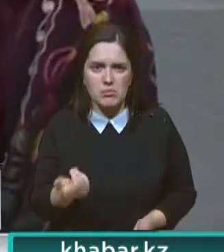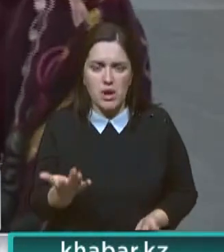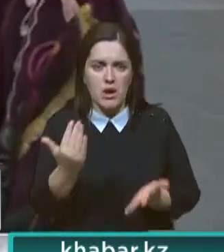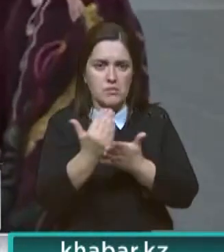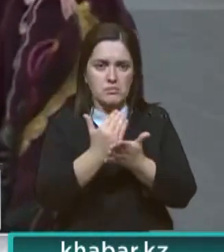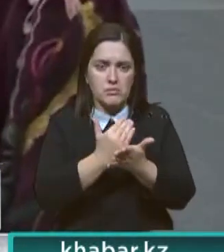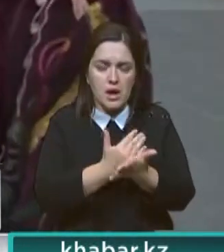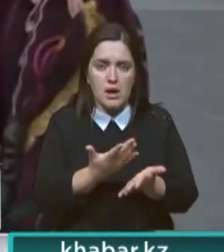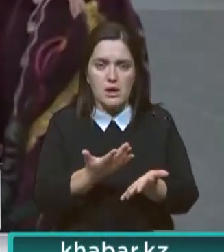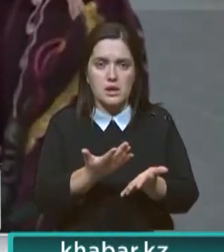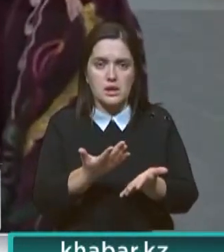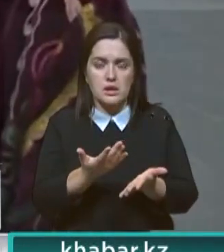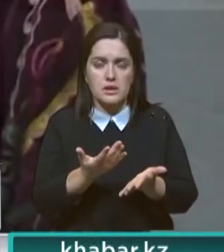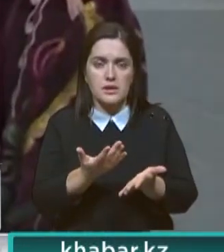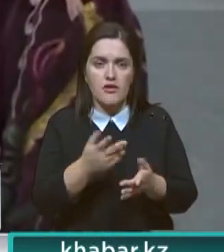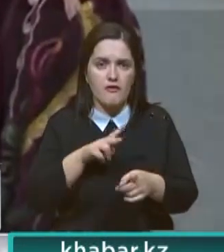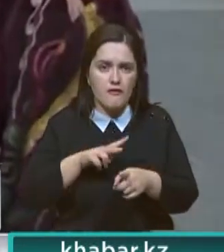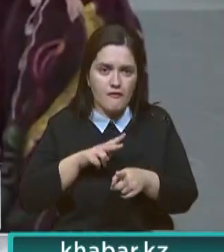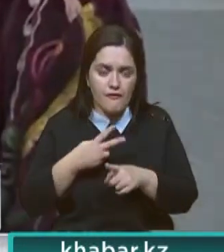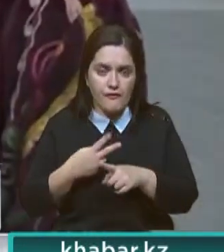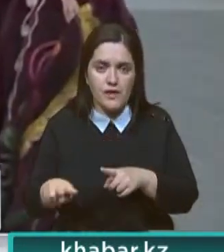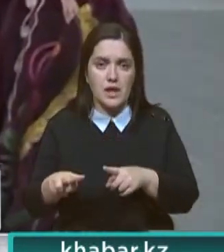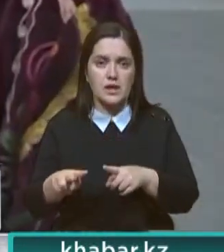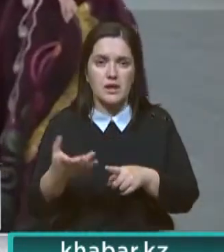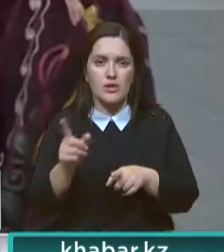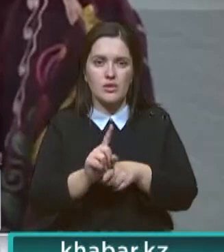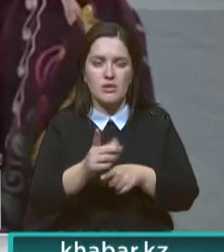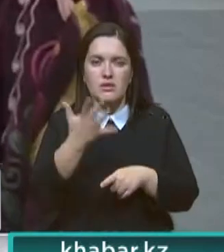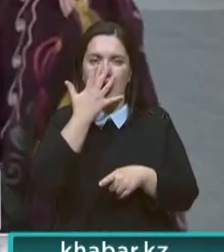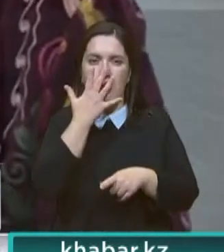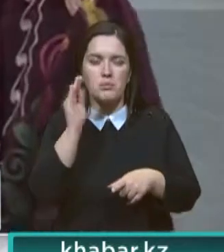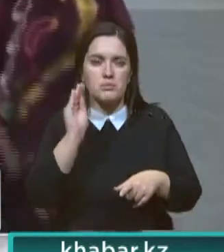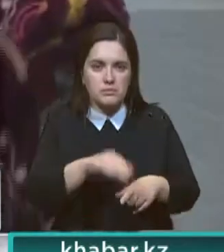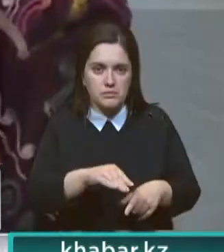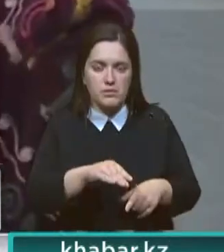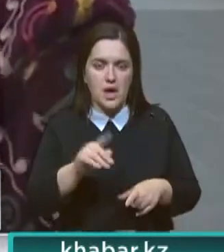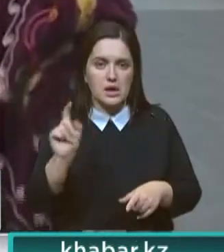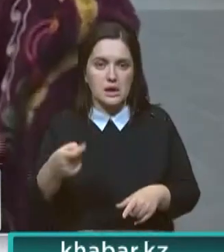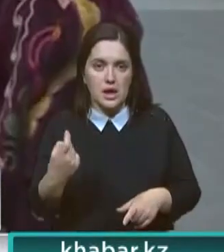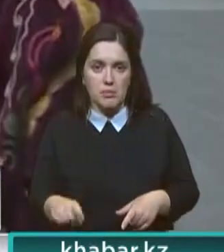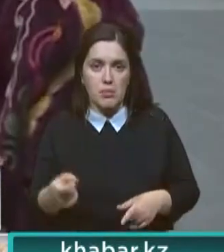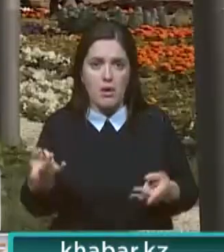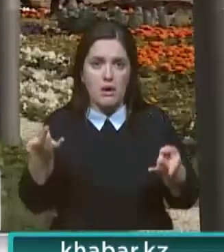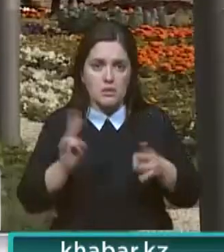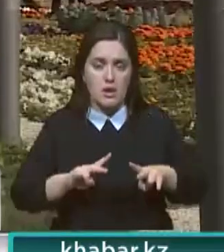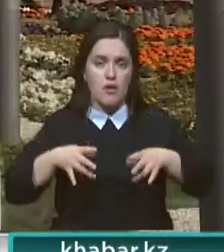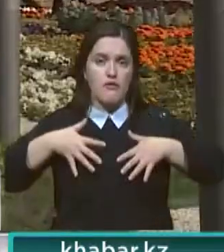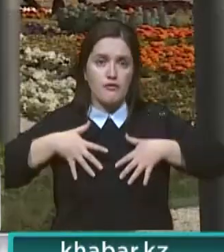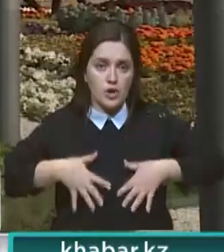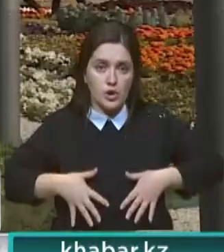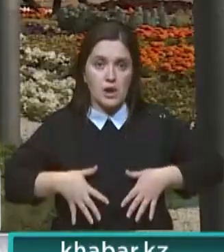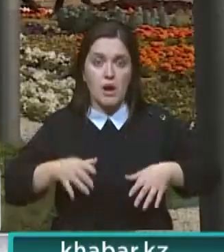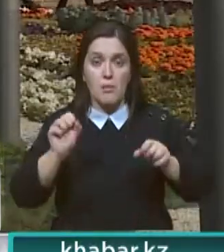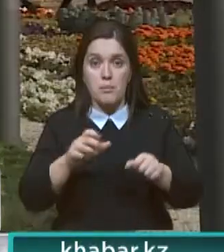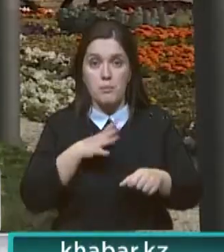никотин, а также куча других каких-то ароматизаторов, которые придают вкус, они оседают в легких. И даже